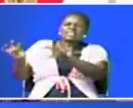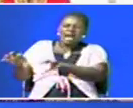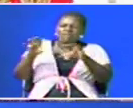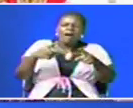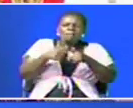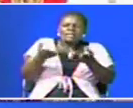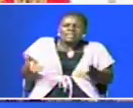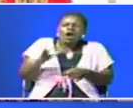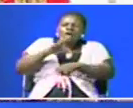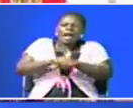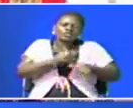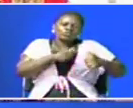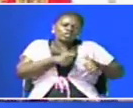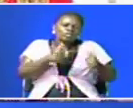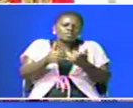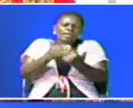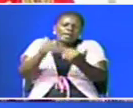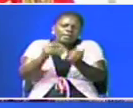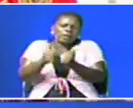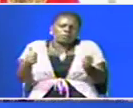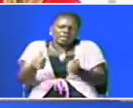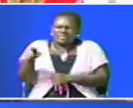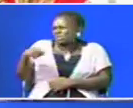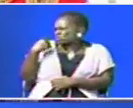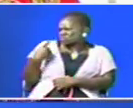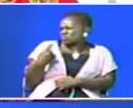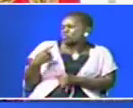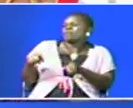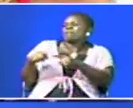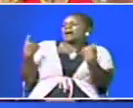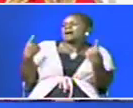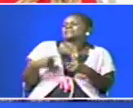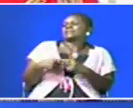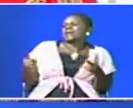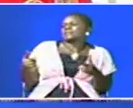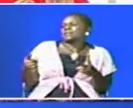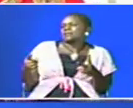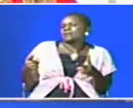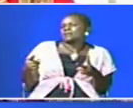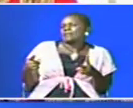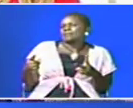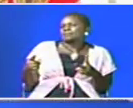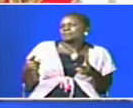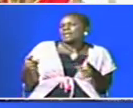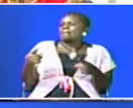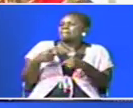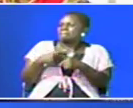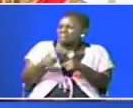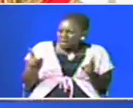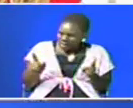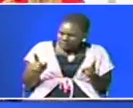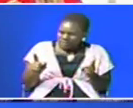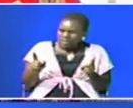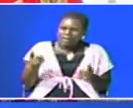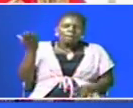mkono, yuanza kurudi, ulikuwa wangu. Huyo nani? Vita vianzia hapo. Na ulimwacha na amani na wewe kumwacha na. Lakini mambo ya